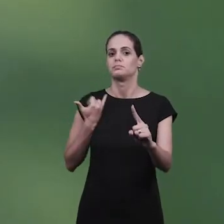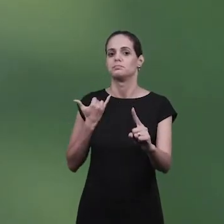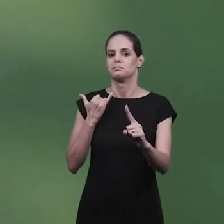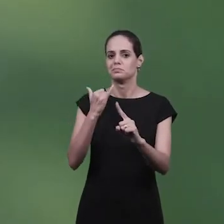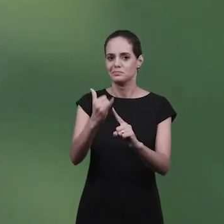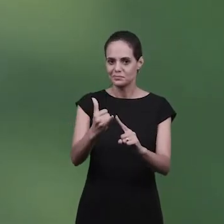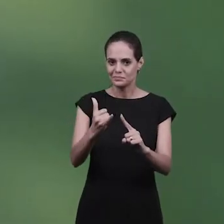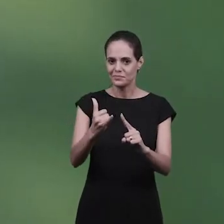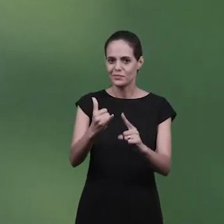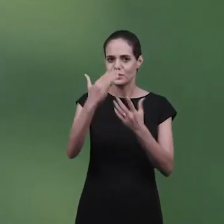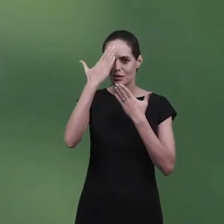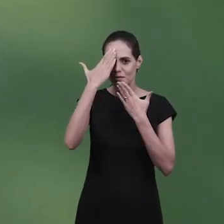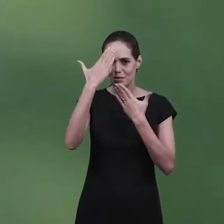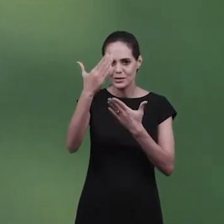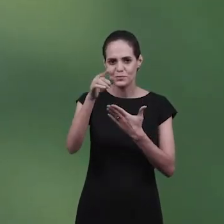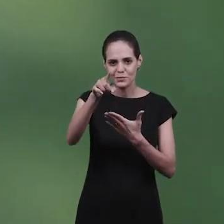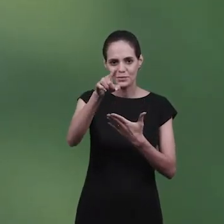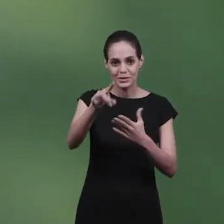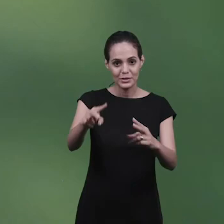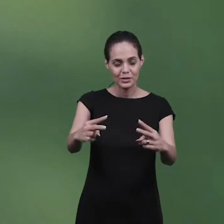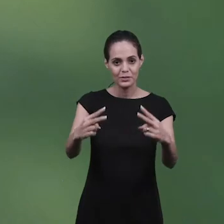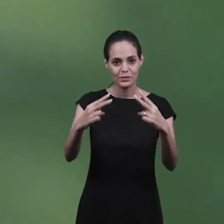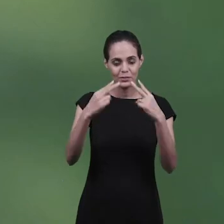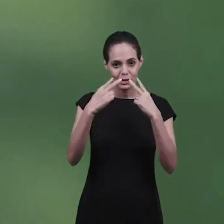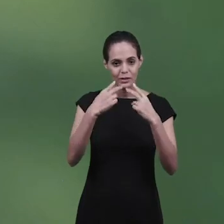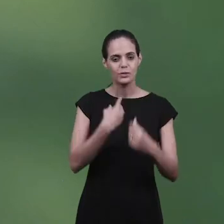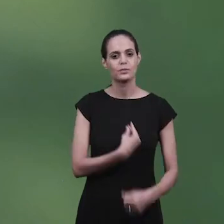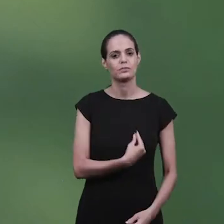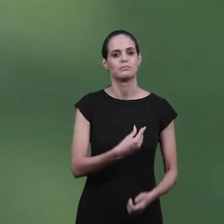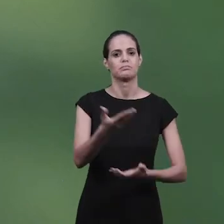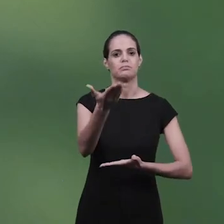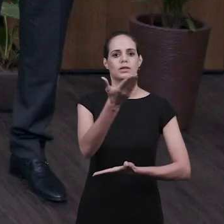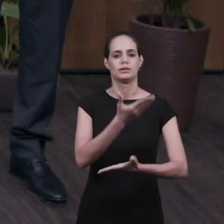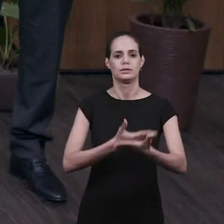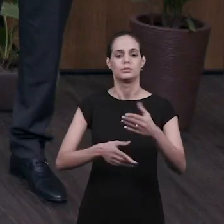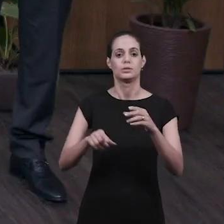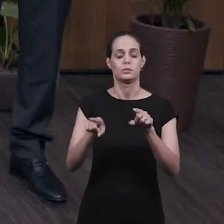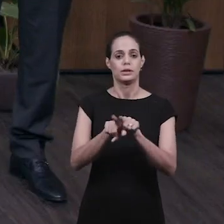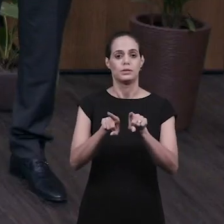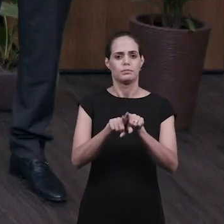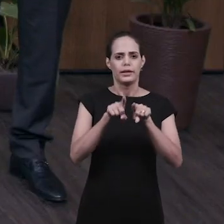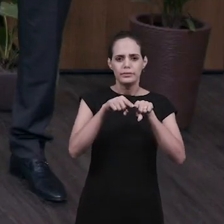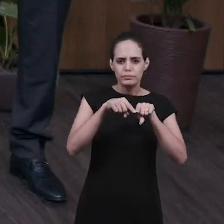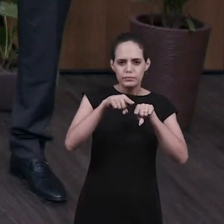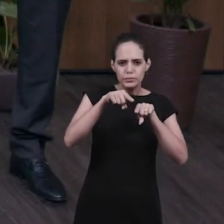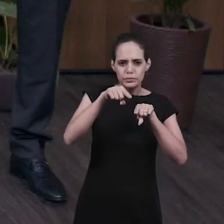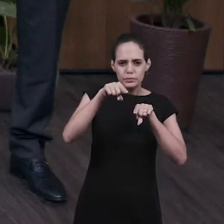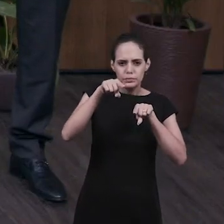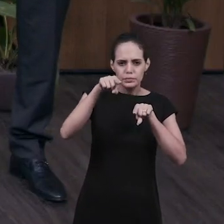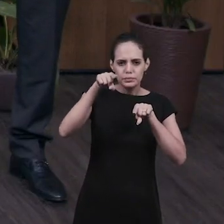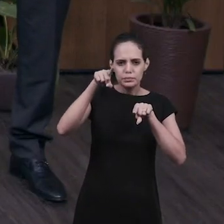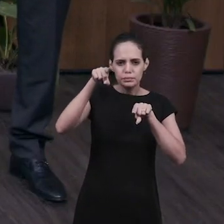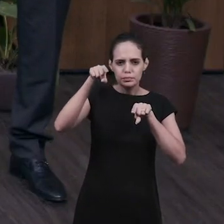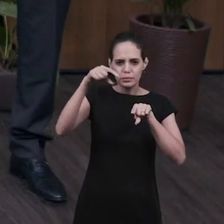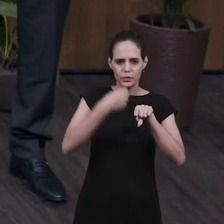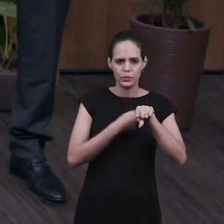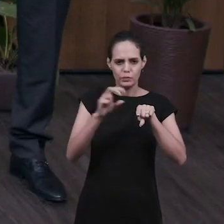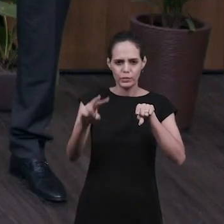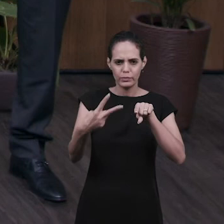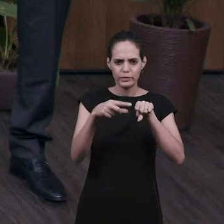prophétiques. Nous remercions votre participation et votre importante